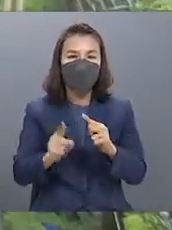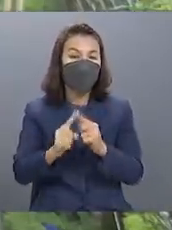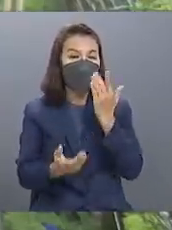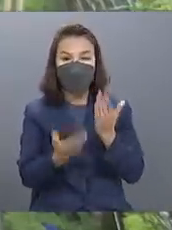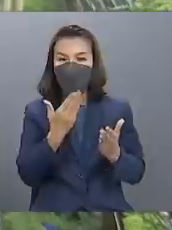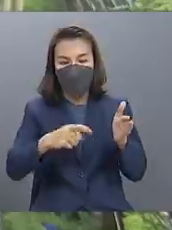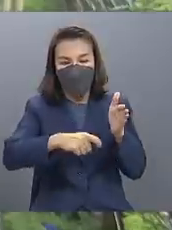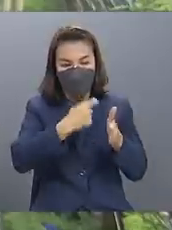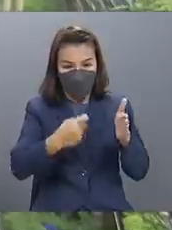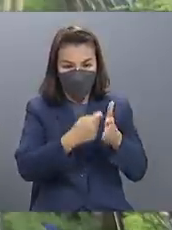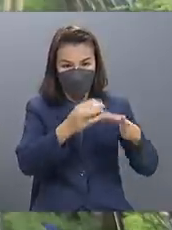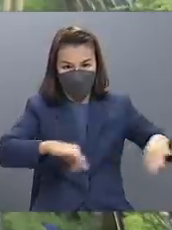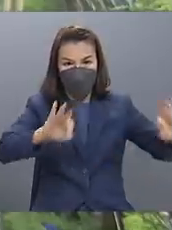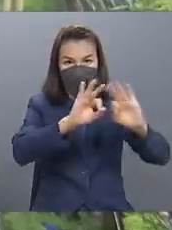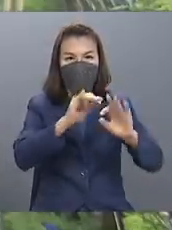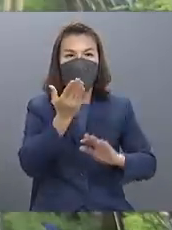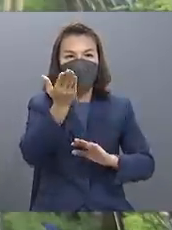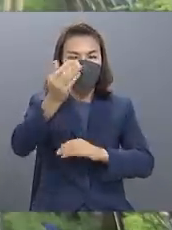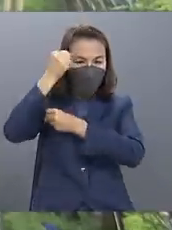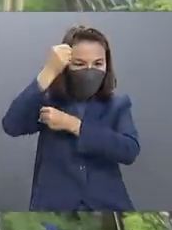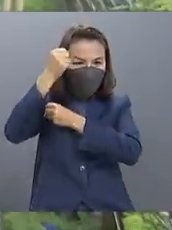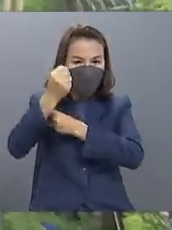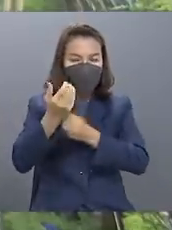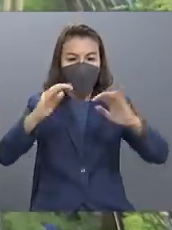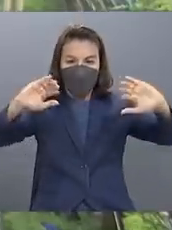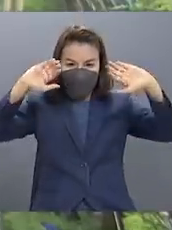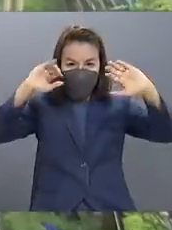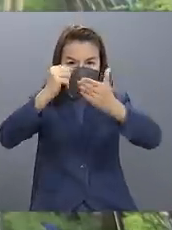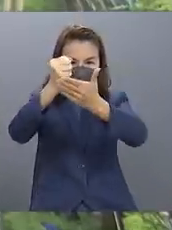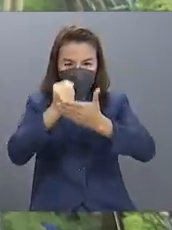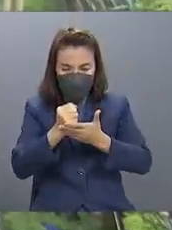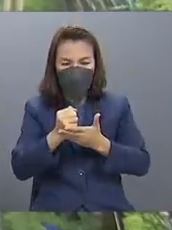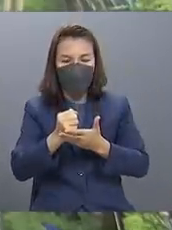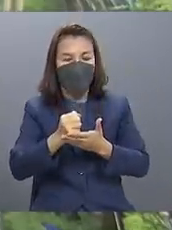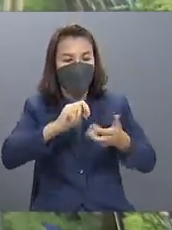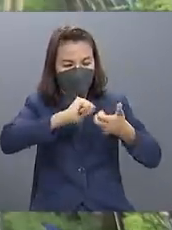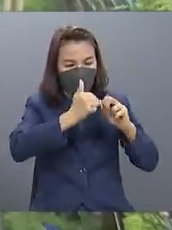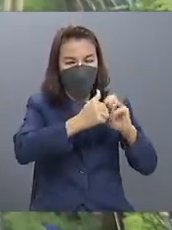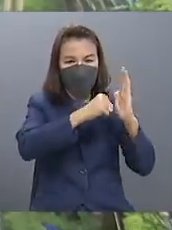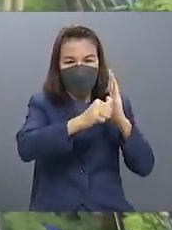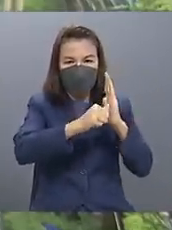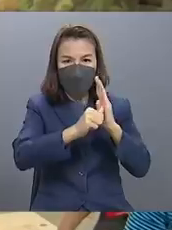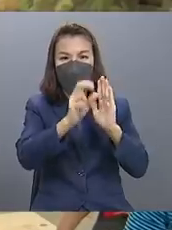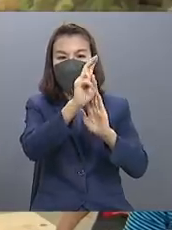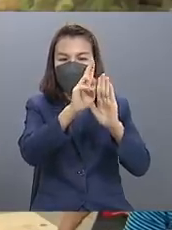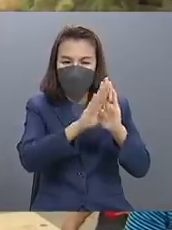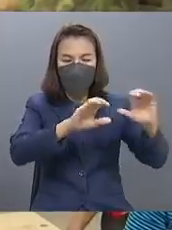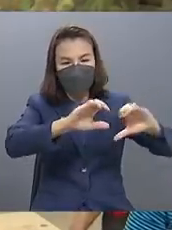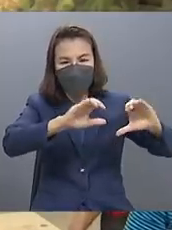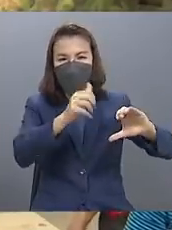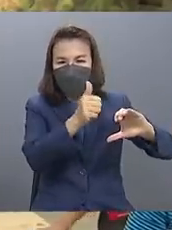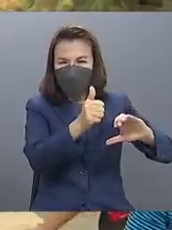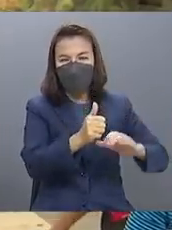ปัจจัยในการออกมาเรียกร้องกับรัฐบาลให้มีการหาแนวทางการแก้ไขปัญหานี้อย่างเป็นระบบระเบียบมากกว่านี้ครับ